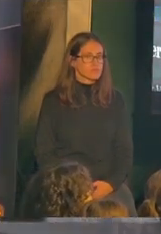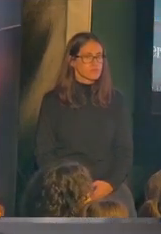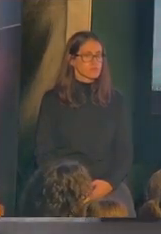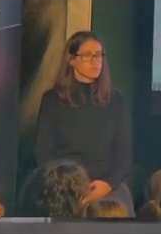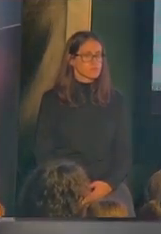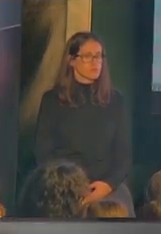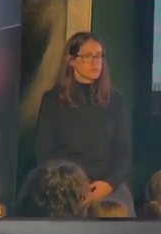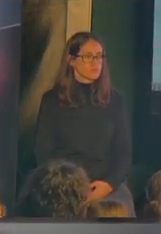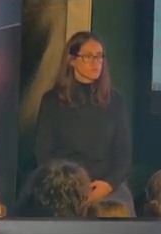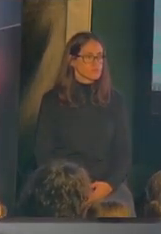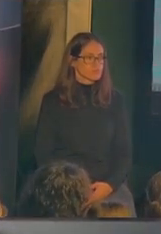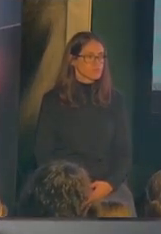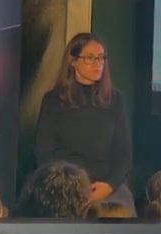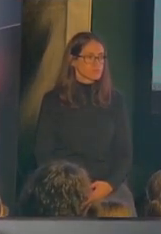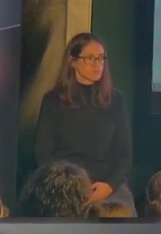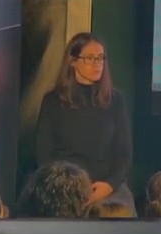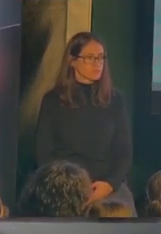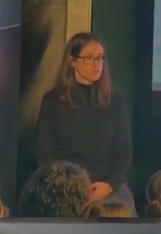Ya está.